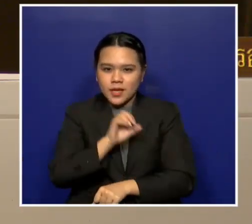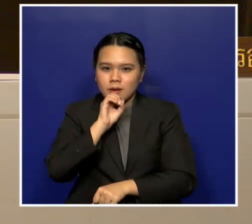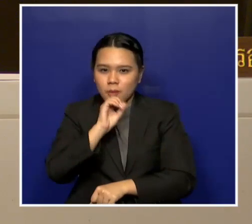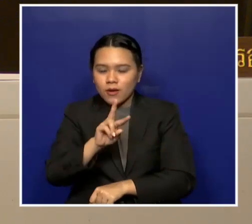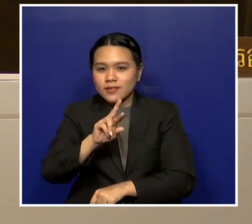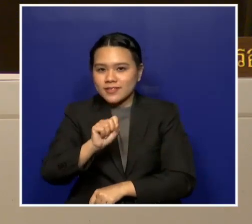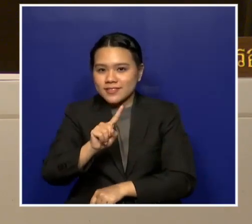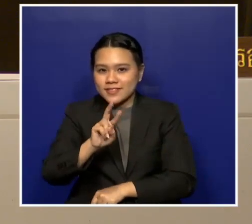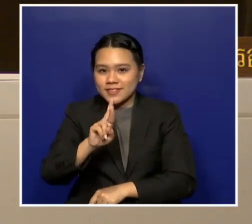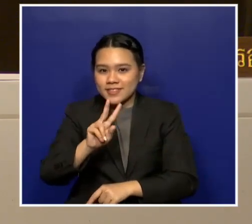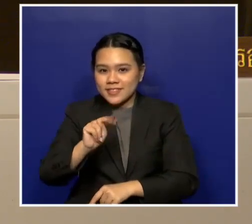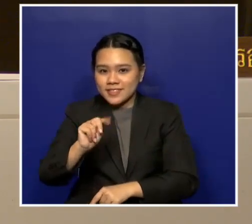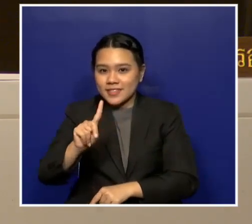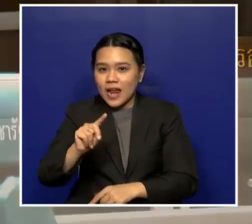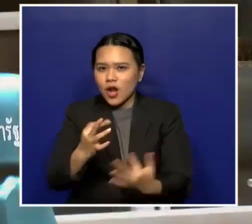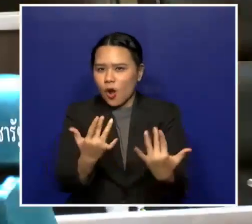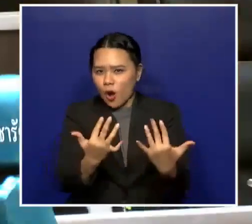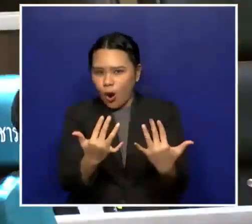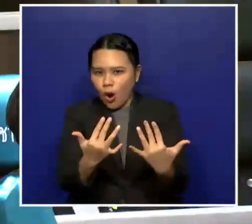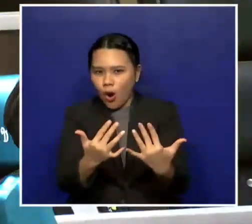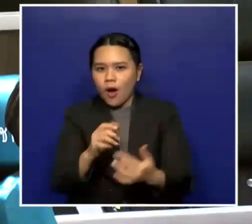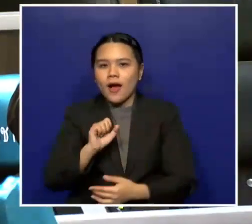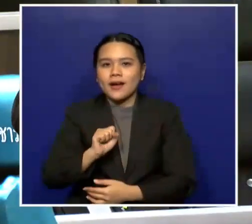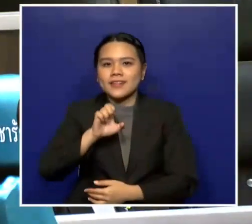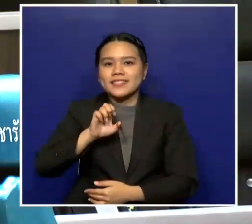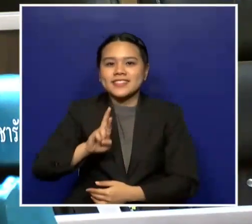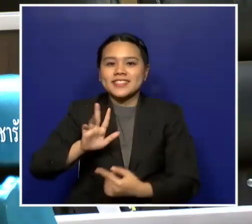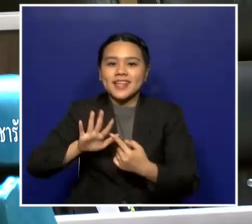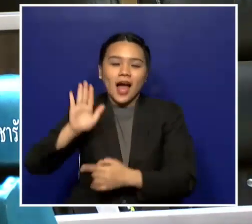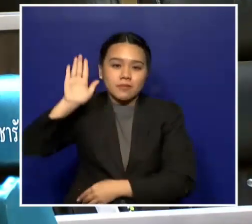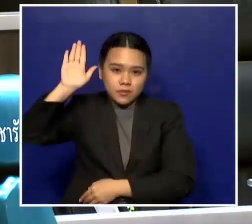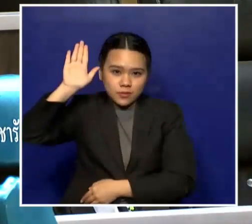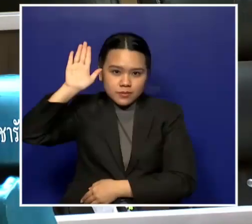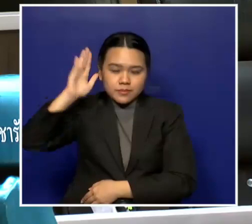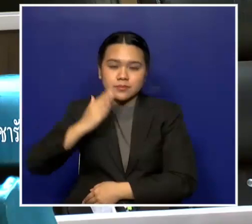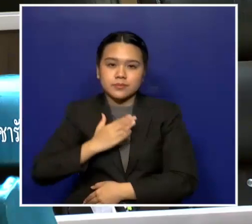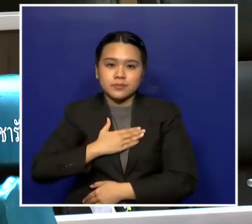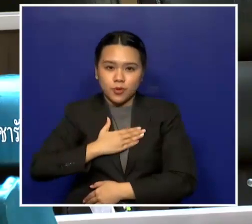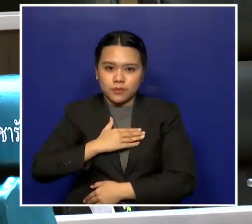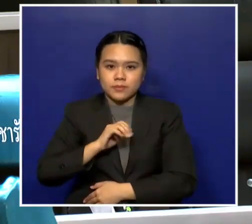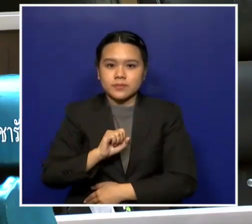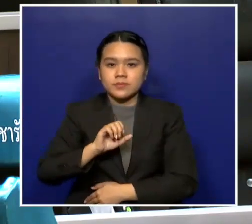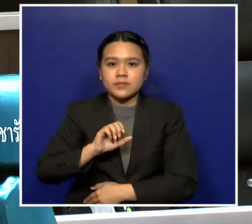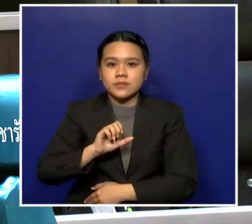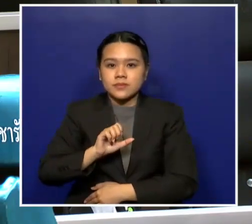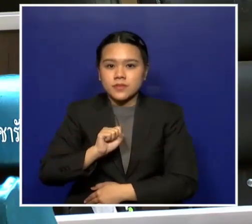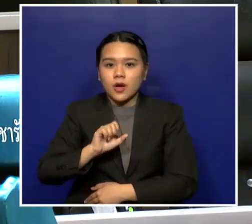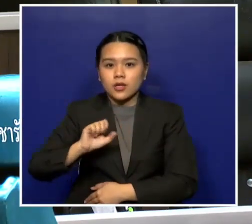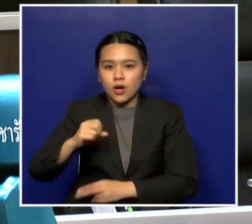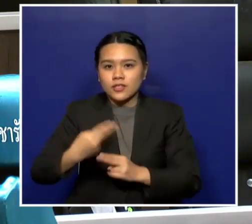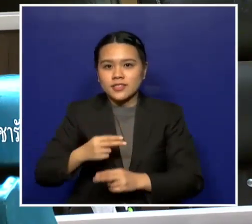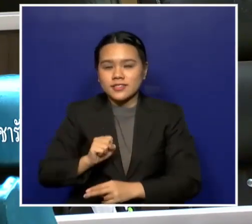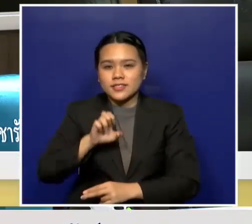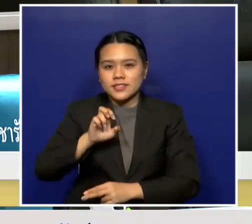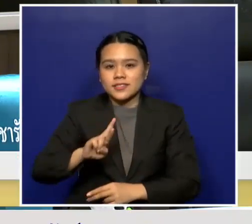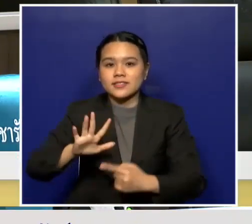ะครับมีท่านศิระประท้วงเชิญท่านศิระครับ ท่านประธานครับผมศิระเจียรจักระสมาชิกสภาผู้แทนราษฎรพรรคประชารัฐนะ